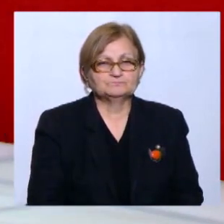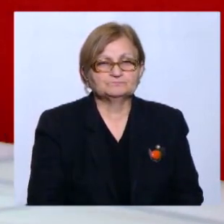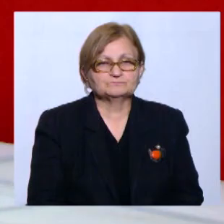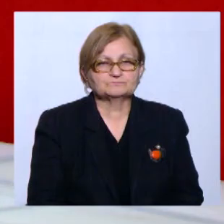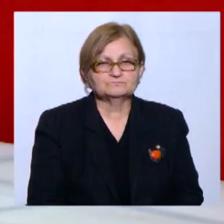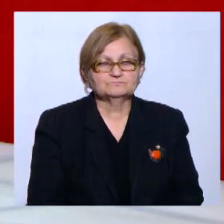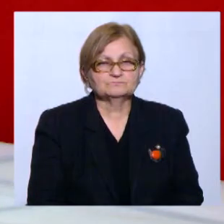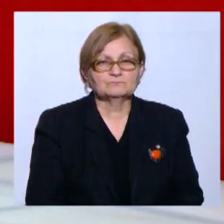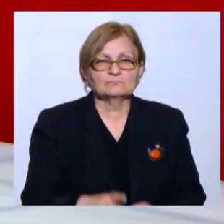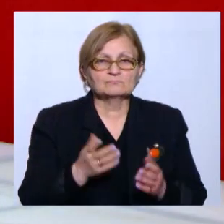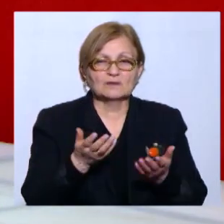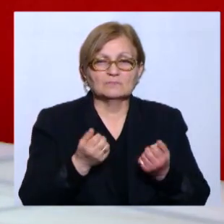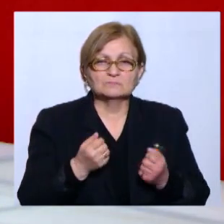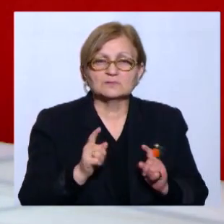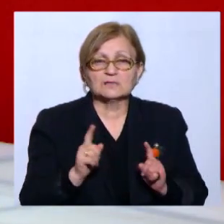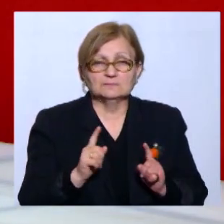გამოგდეს შემდეგი.